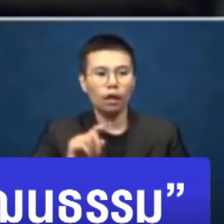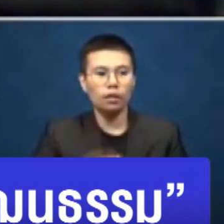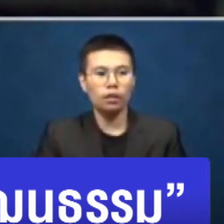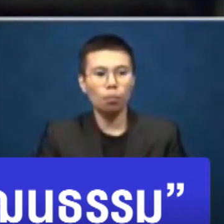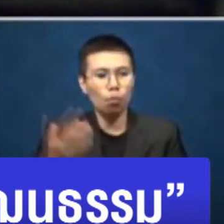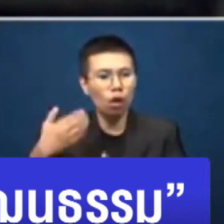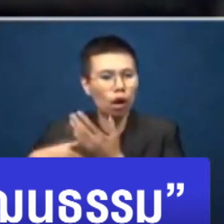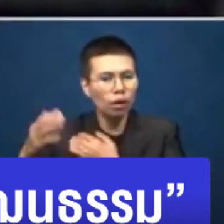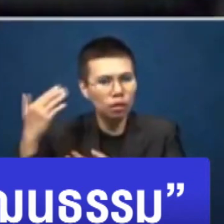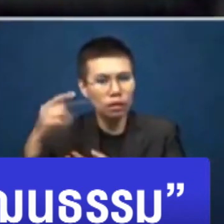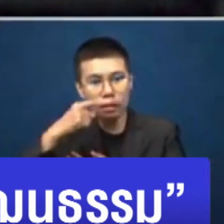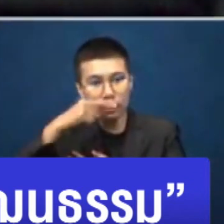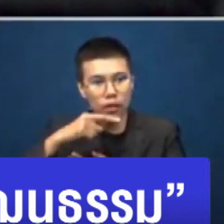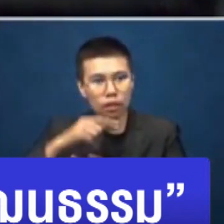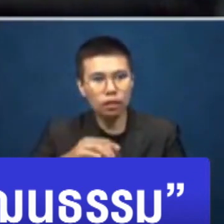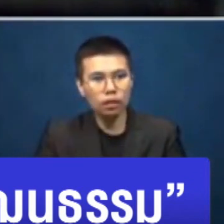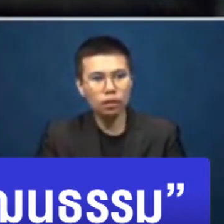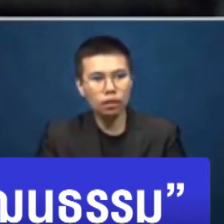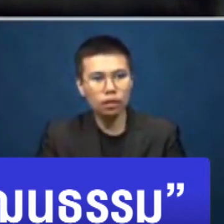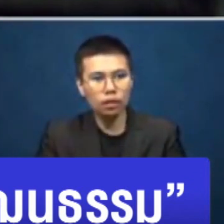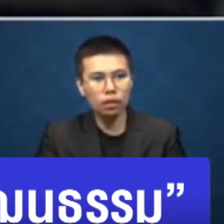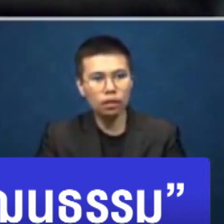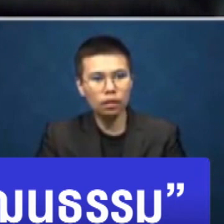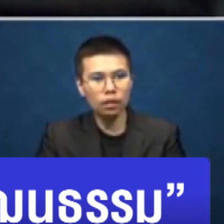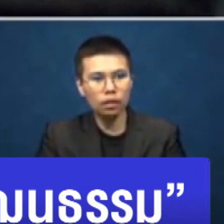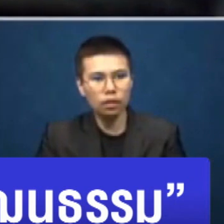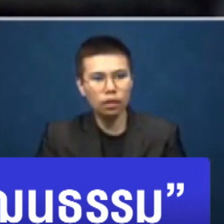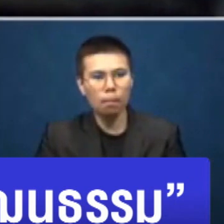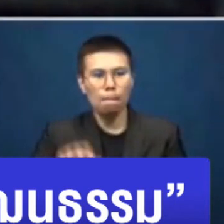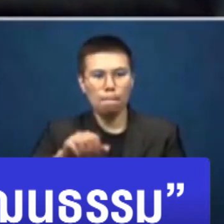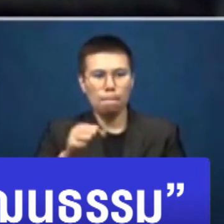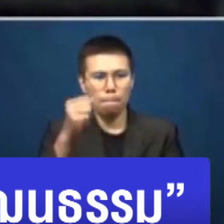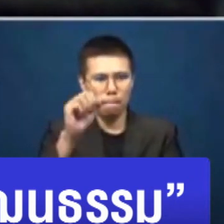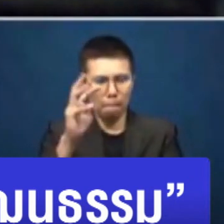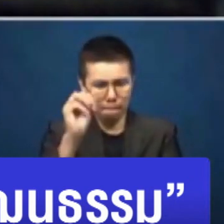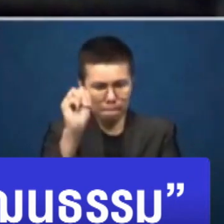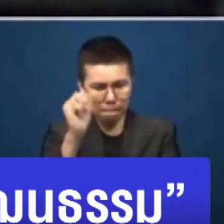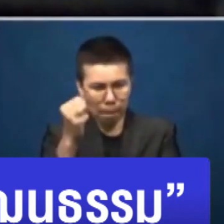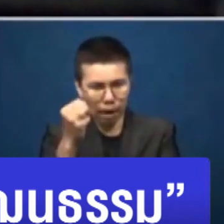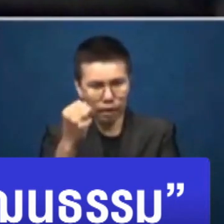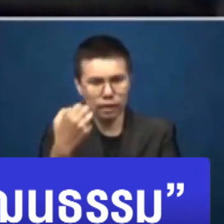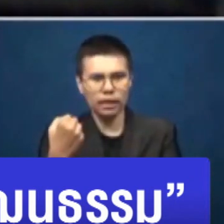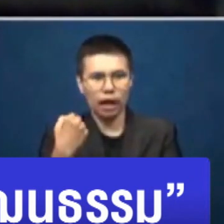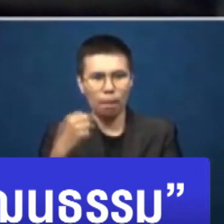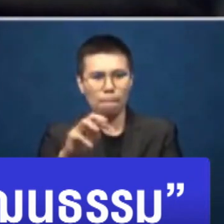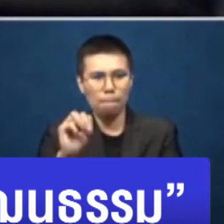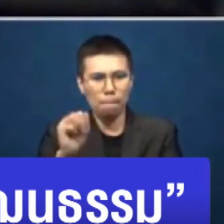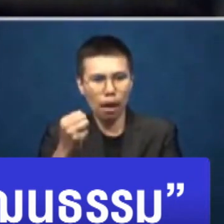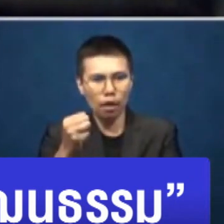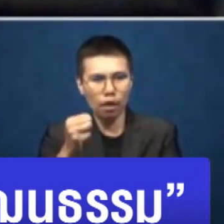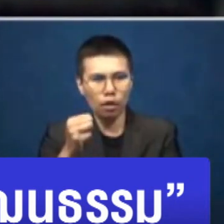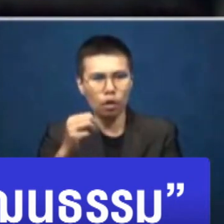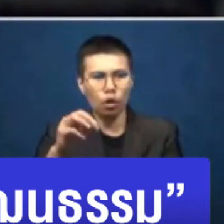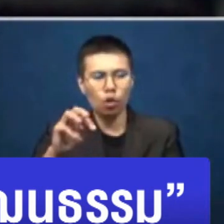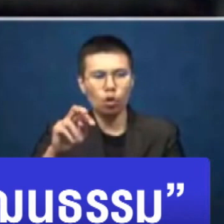สามารถที่จะสื่อสารตรงกันกับคนที่ที่ที่ใช้คำว่า Soft Powerกันทั่วโลกหรือเปล่านะคะก็มีคอมเมนต์มาเยอะแยะเหมือน